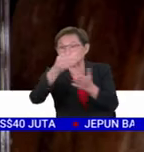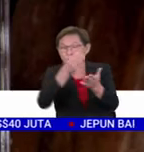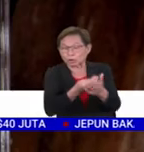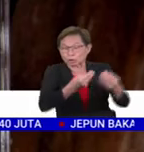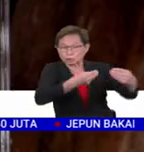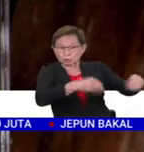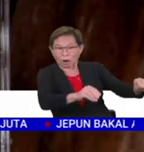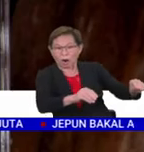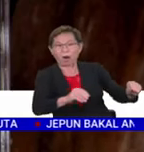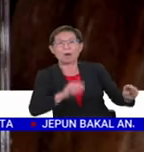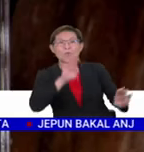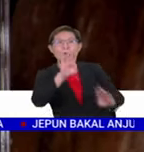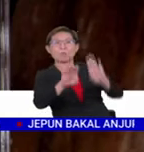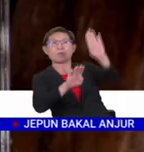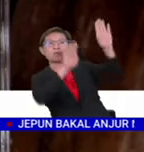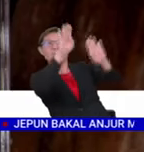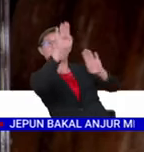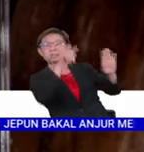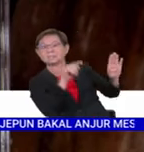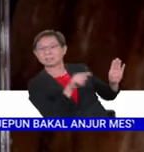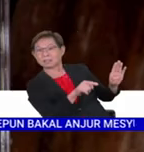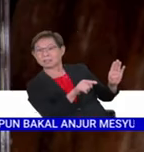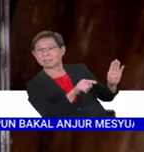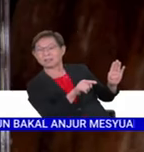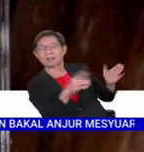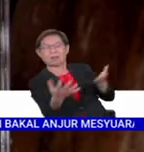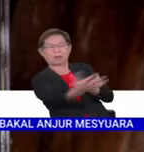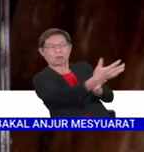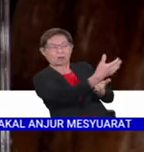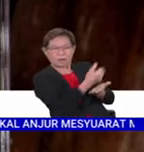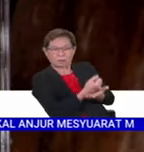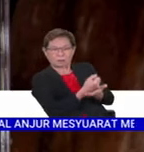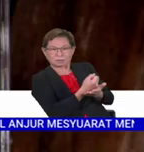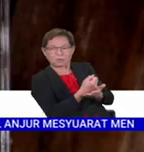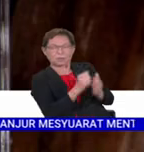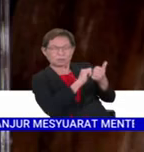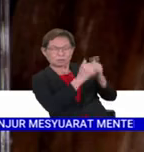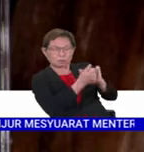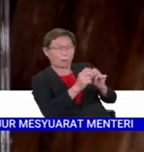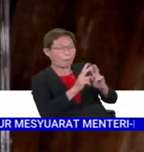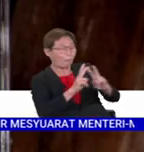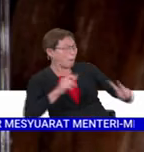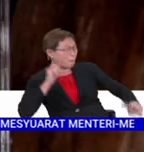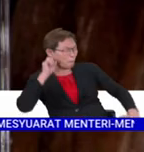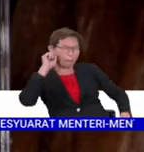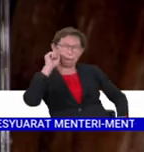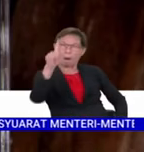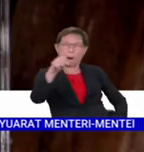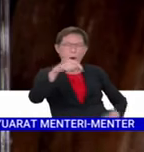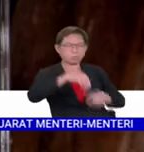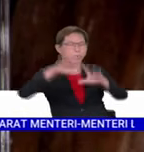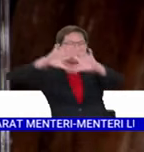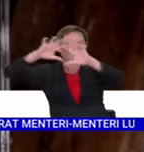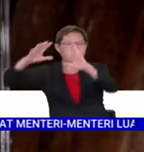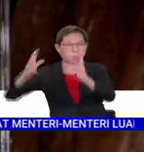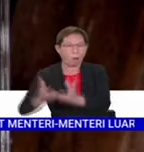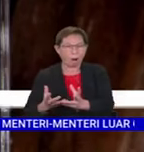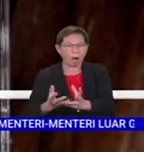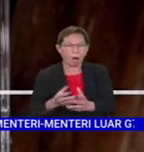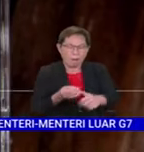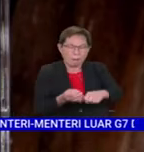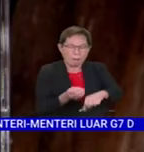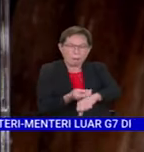RM56.5 juta. Firma lelongan Heritage berkata ia merupakan koleksi sukan paling mahal di dunia. Mantle